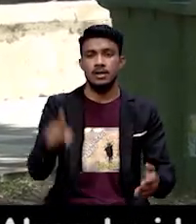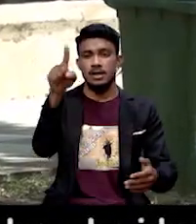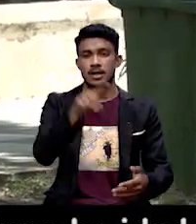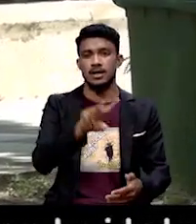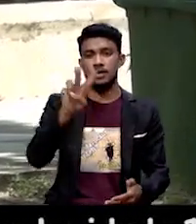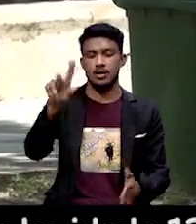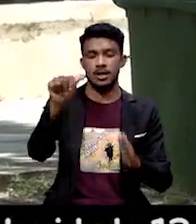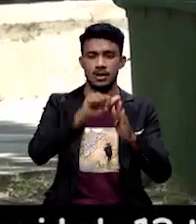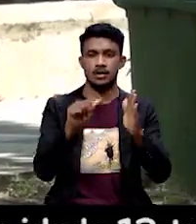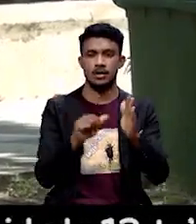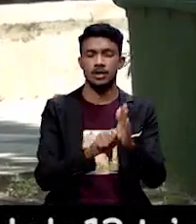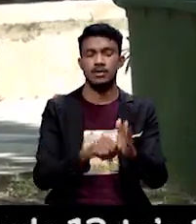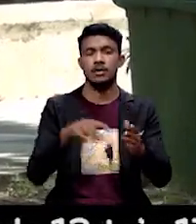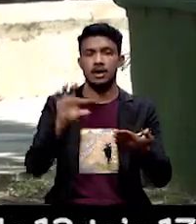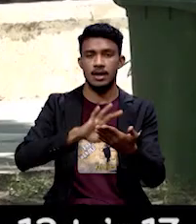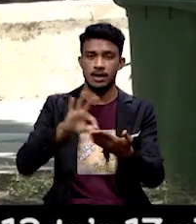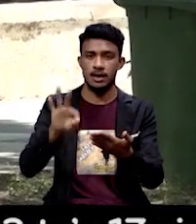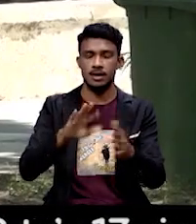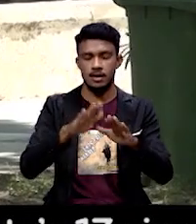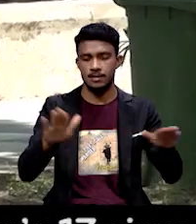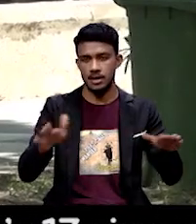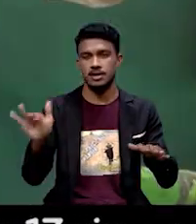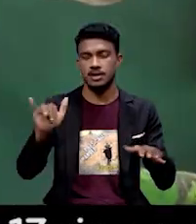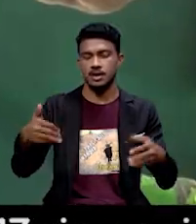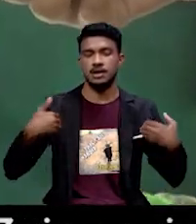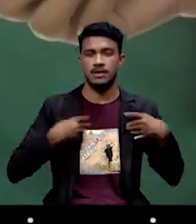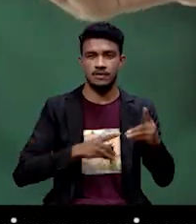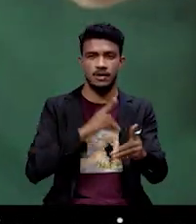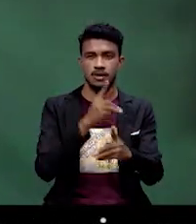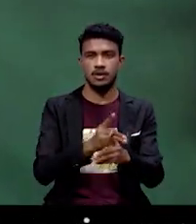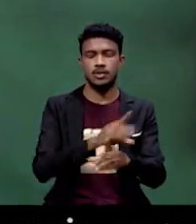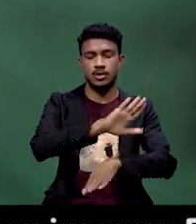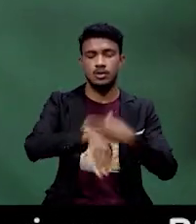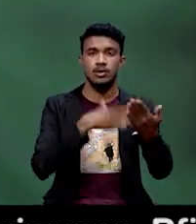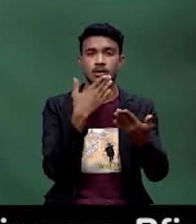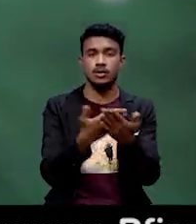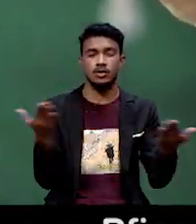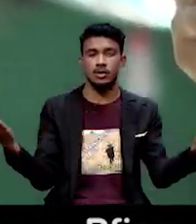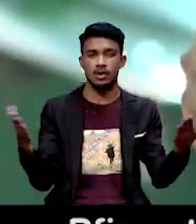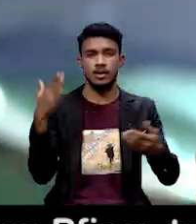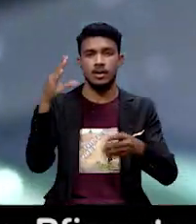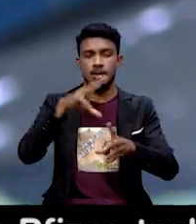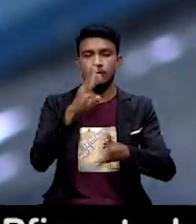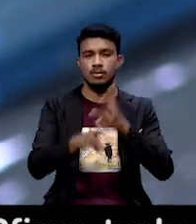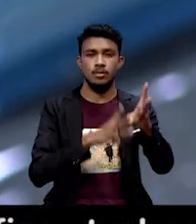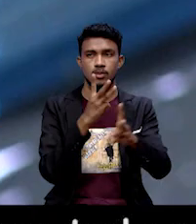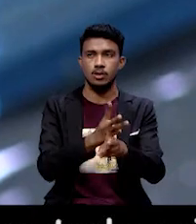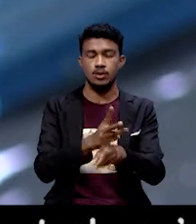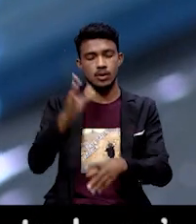artigo nemos sublinha, la barek sira ia direito ba buat hotu nebe mundo reconhece.